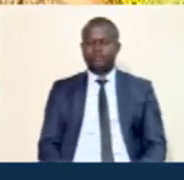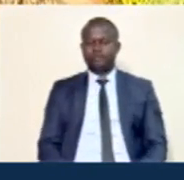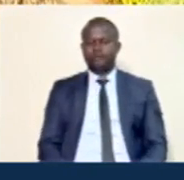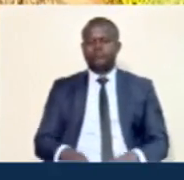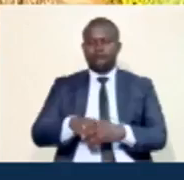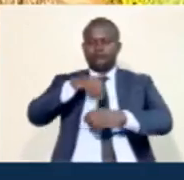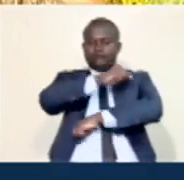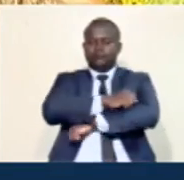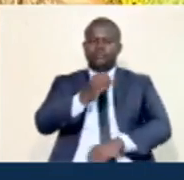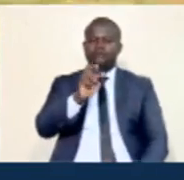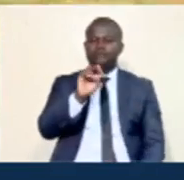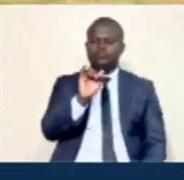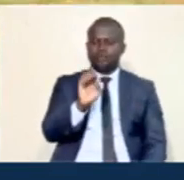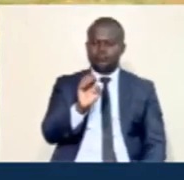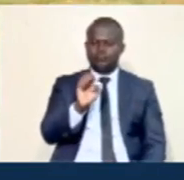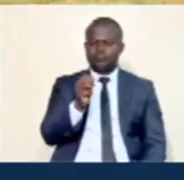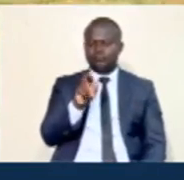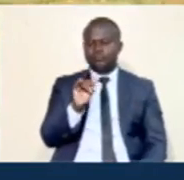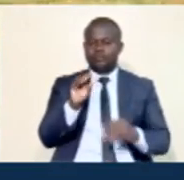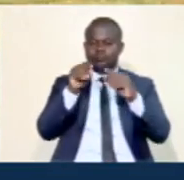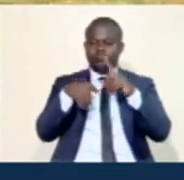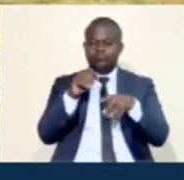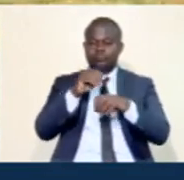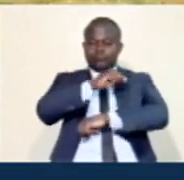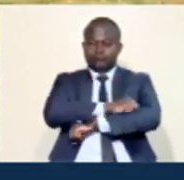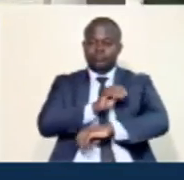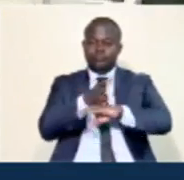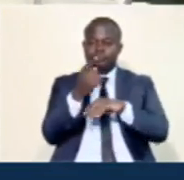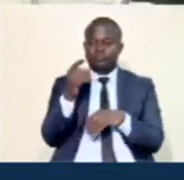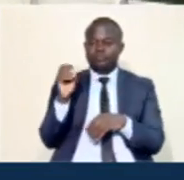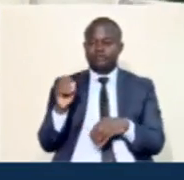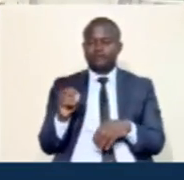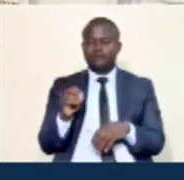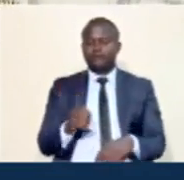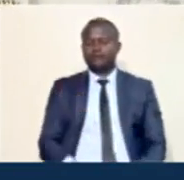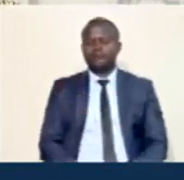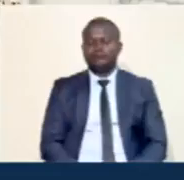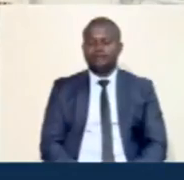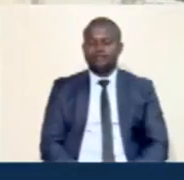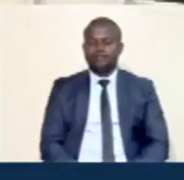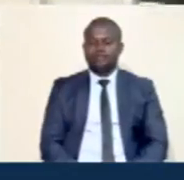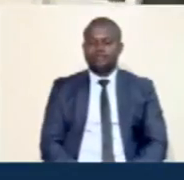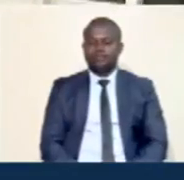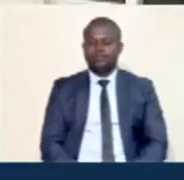Groupe Scolaire Marie Merci Kibeho hiciwe abanyeshuri b'abatutsi basaga ijana. Jean Pierre Ndagijimana mu karere ka Nyaruguru.